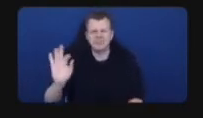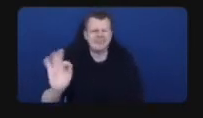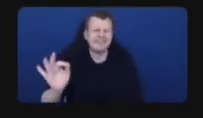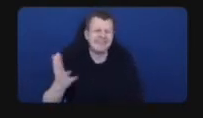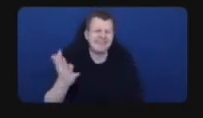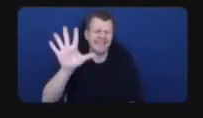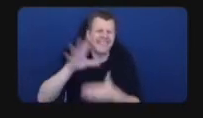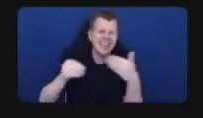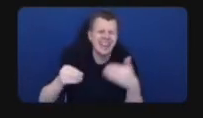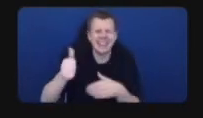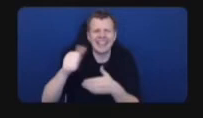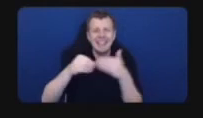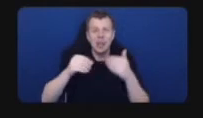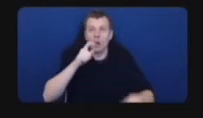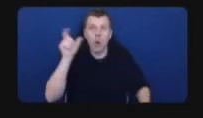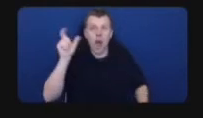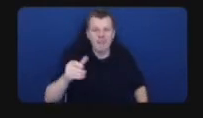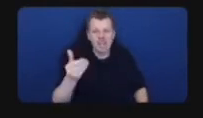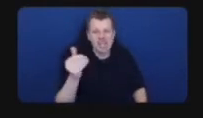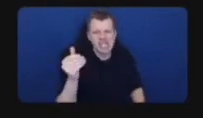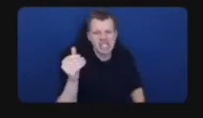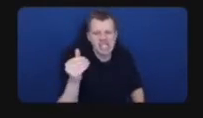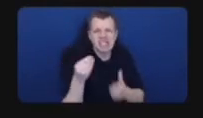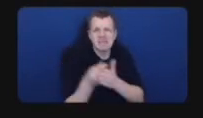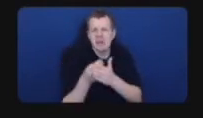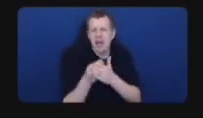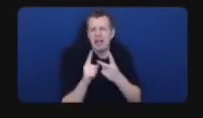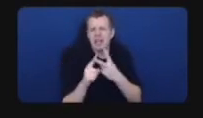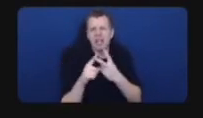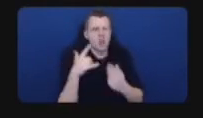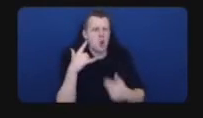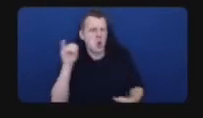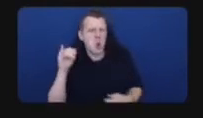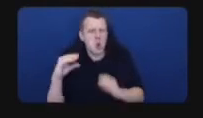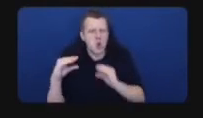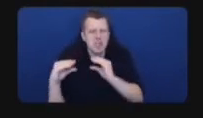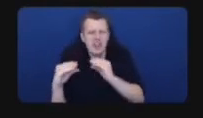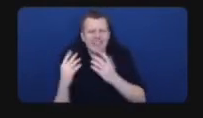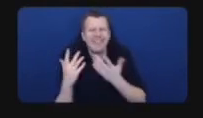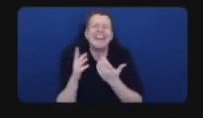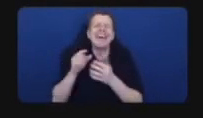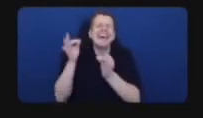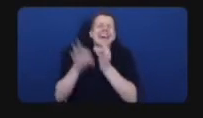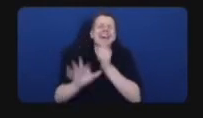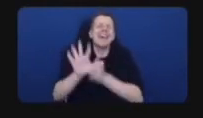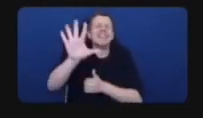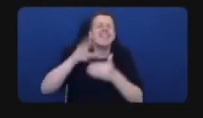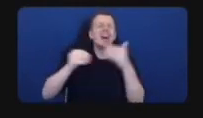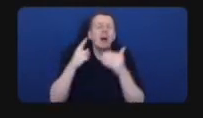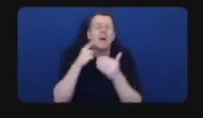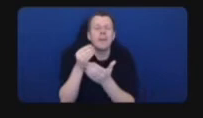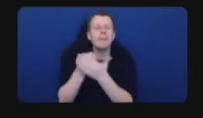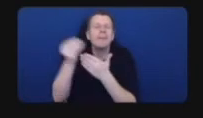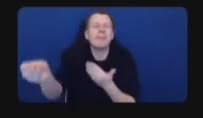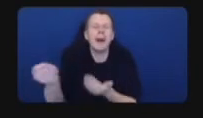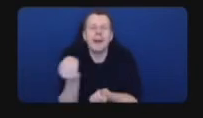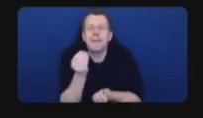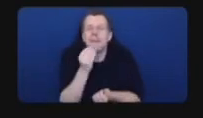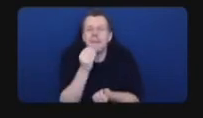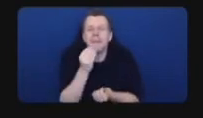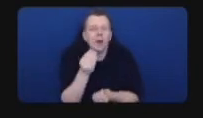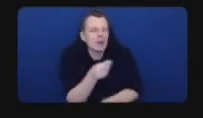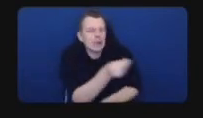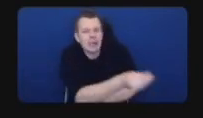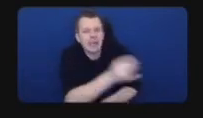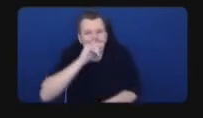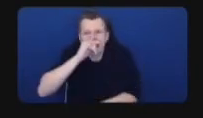的，你不需要放100块现金，你不需要放很贵的东西。就是如果说你能